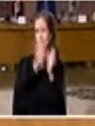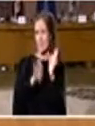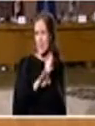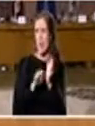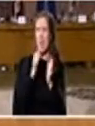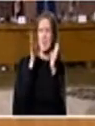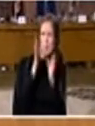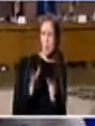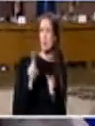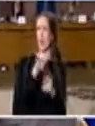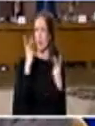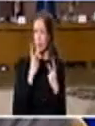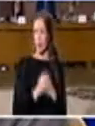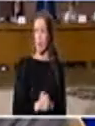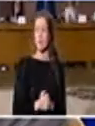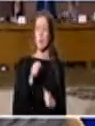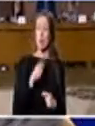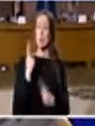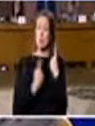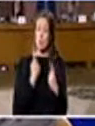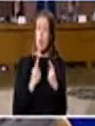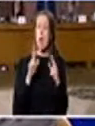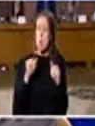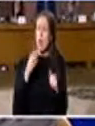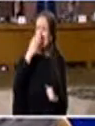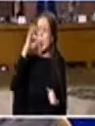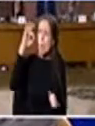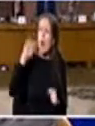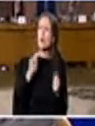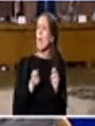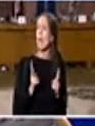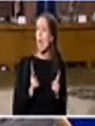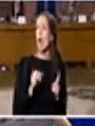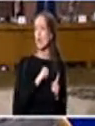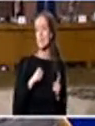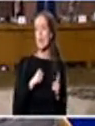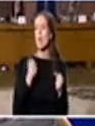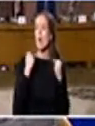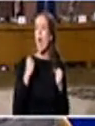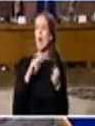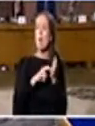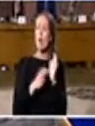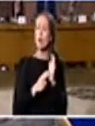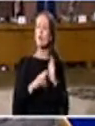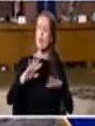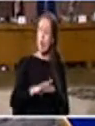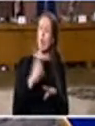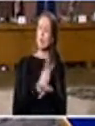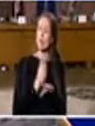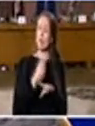mržnje. Ova situacija može da se poboljša i menja samo snažnu političku volju države da se bori